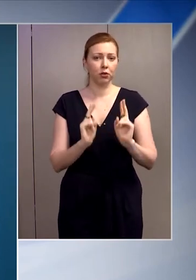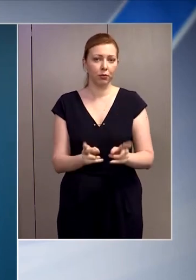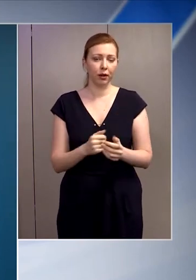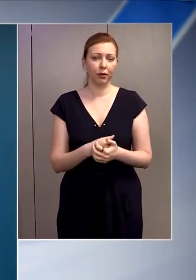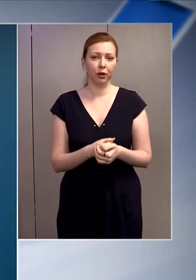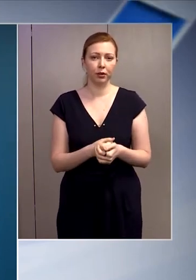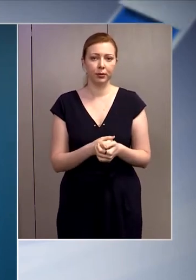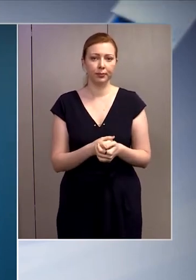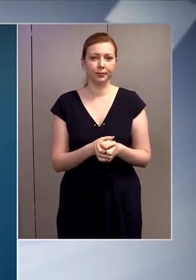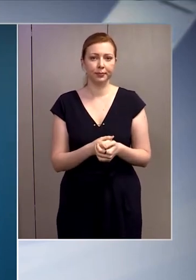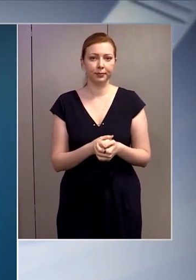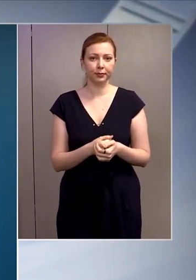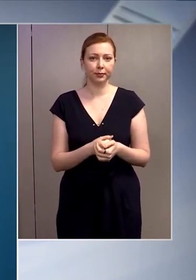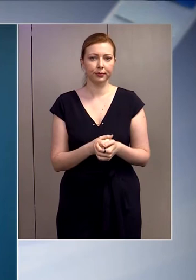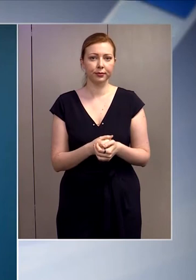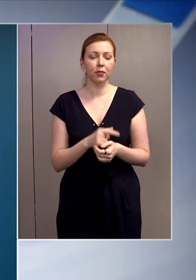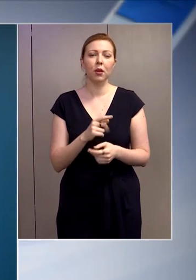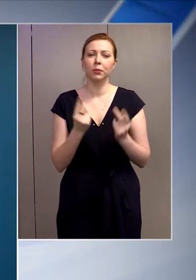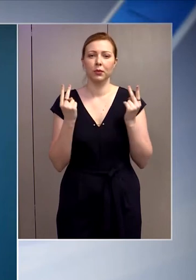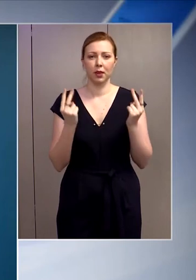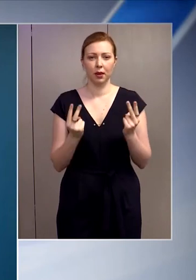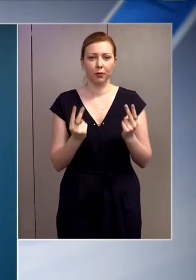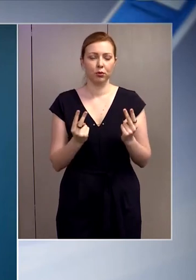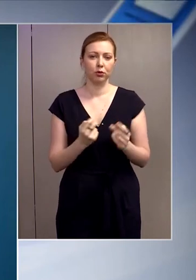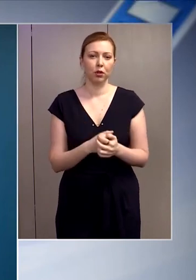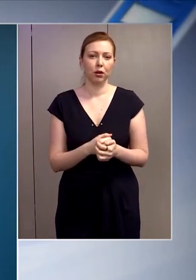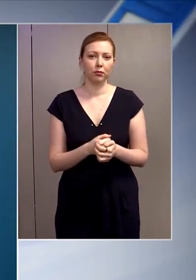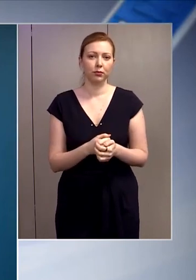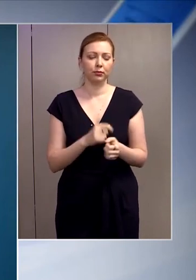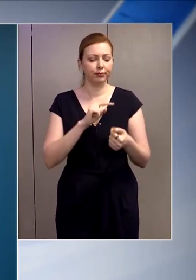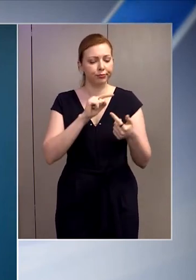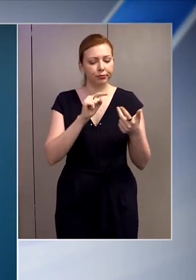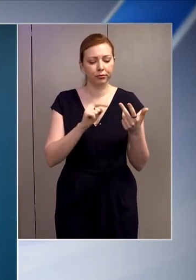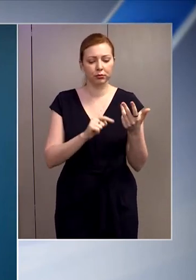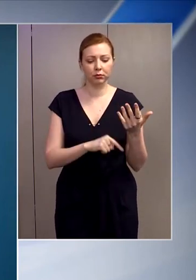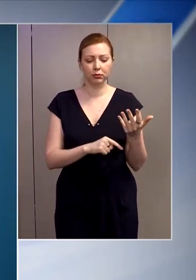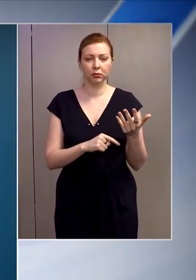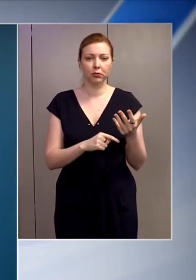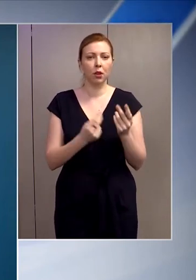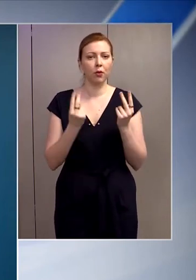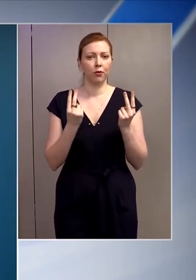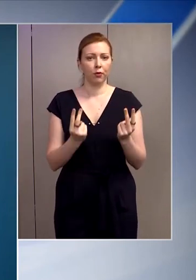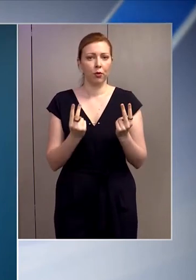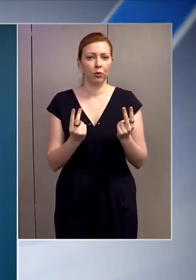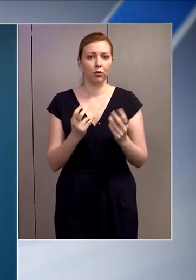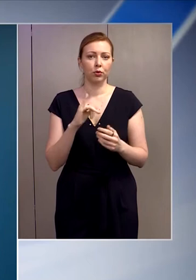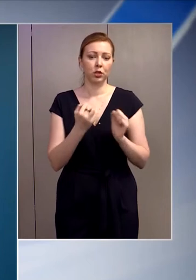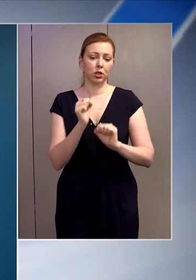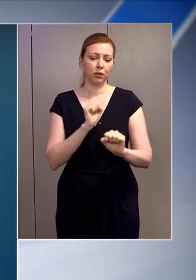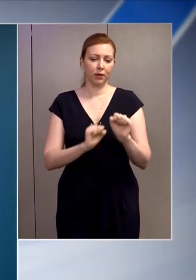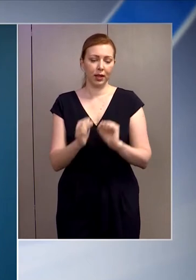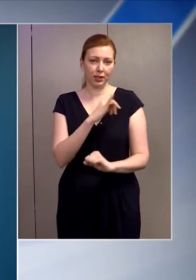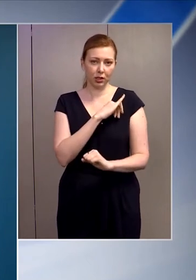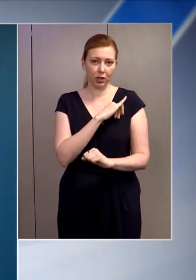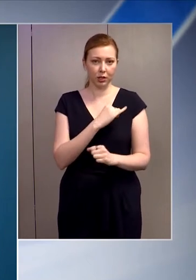áll. Ami a legfontosabb, hogy ezeket a fontos és a védekezés